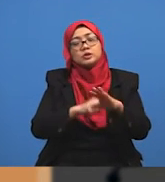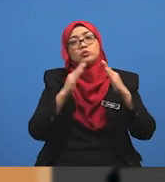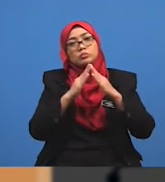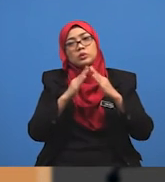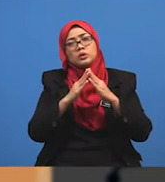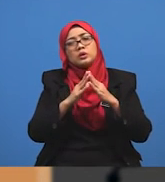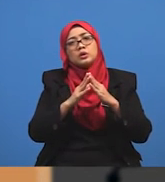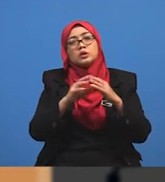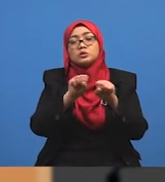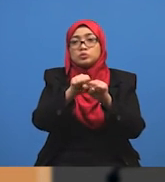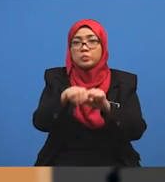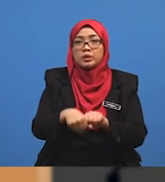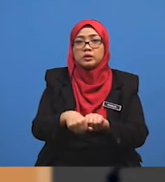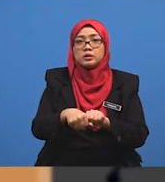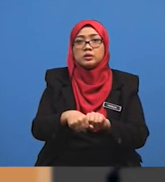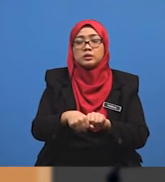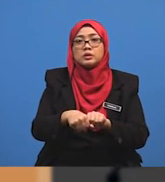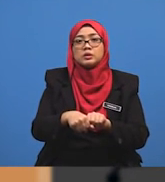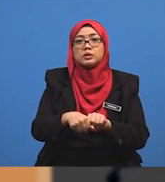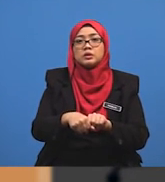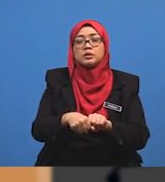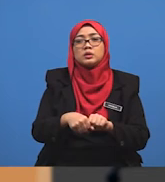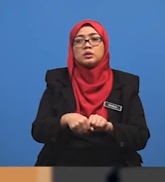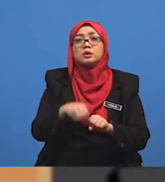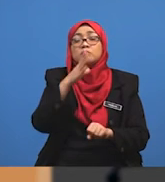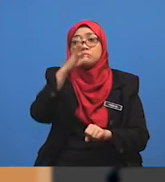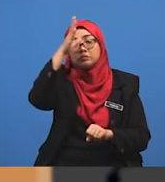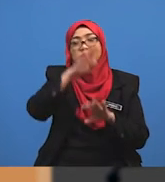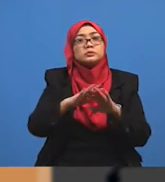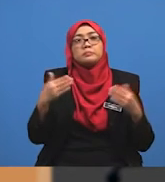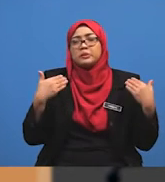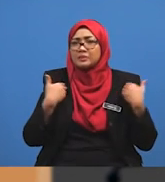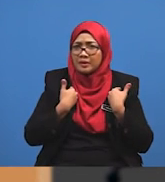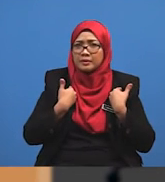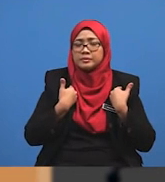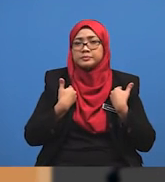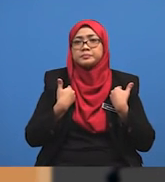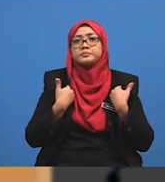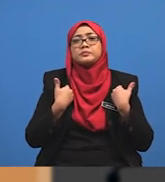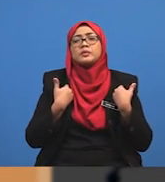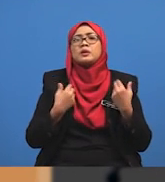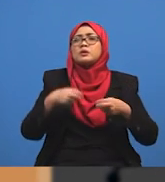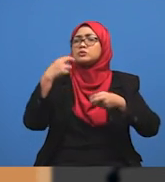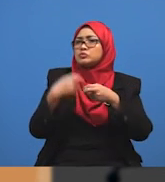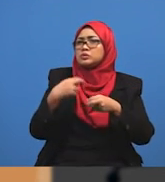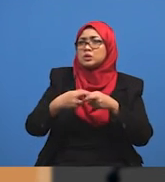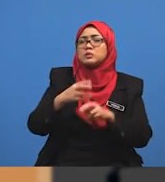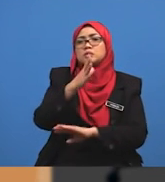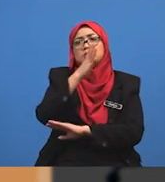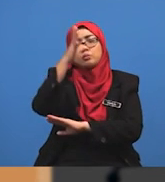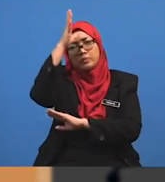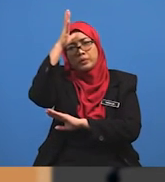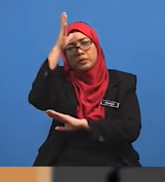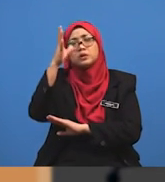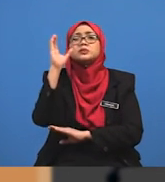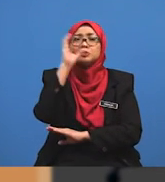dengan kepenatan kita bekerja membantu mereka, ia dapat mengisapkan diri kita bahawa betapa susahnya ibu bapa